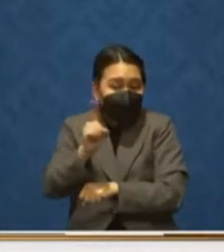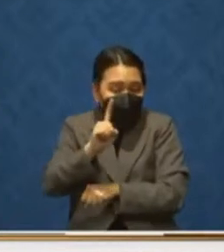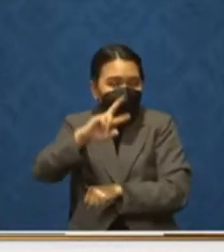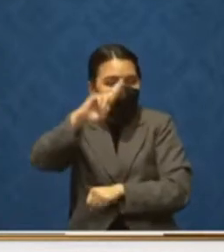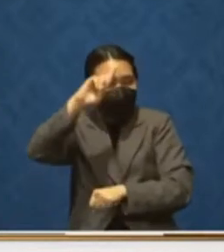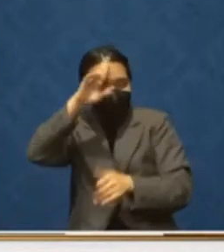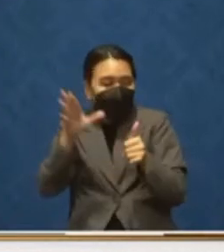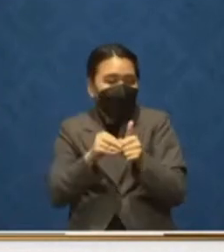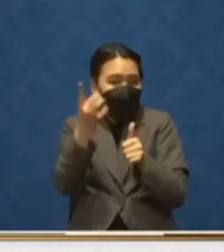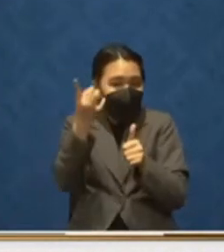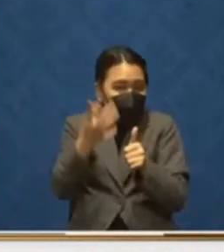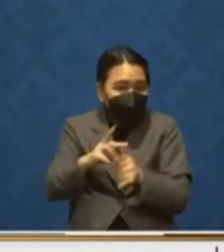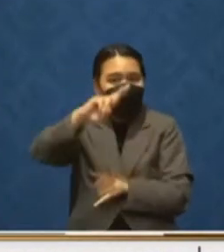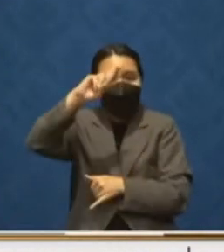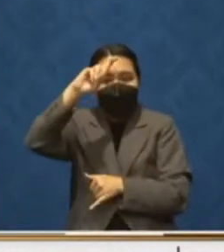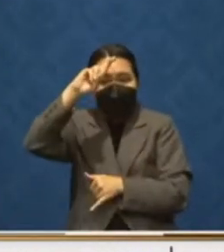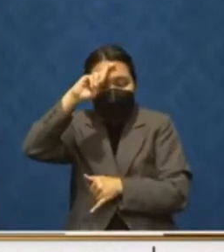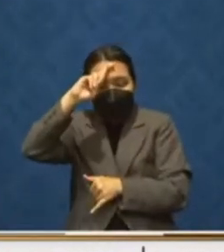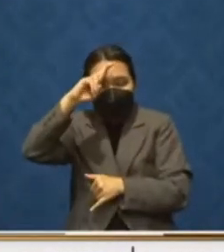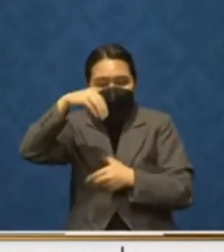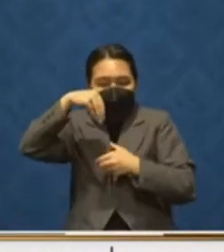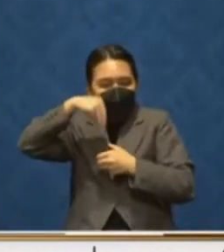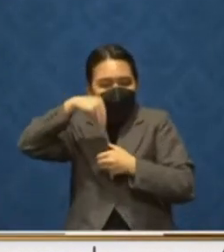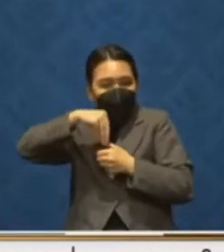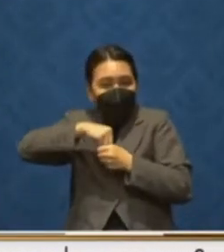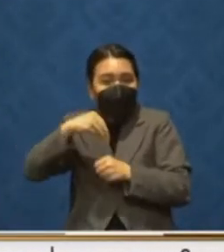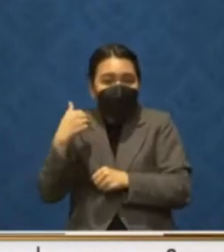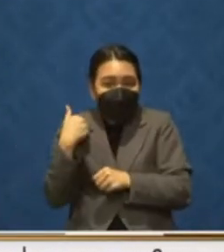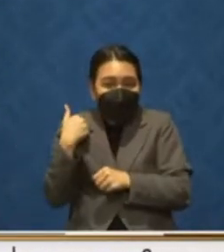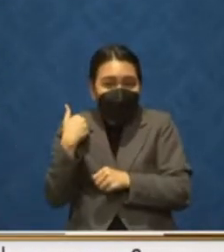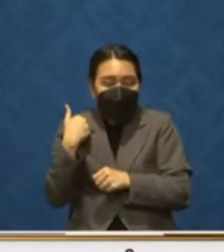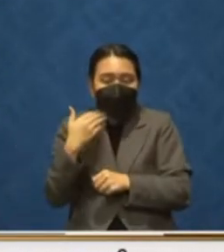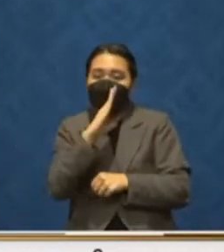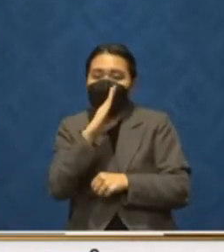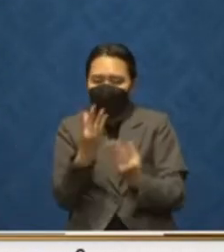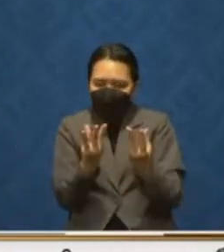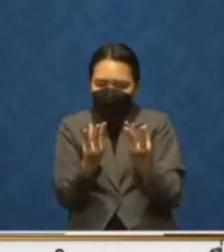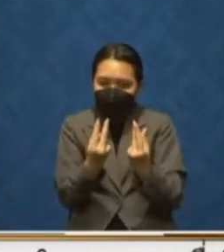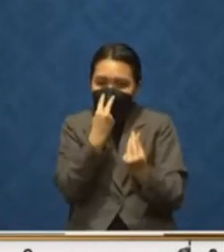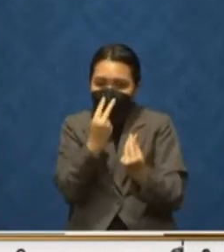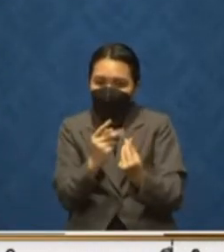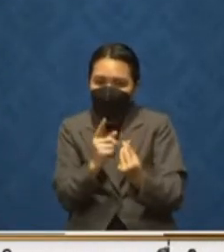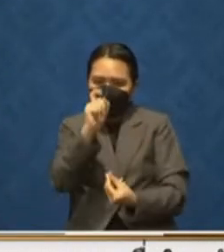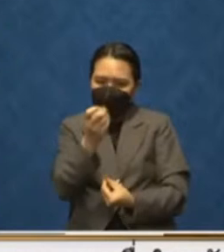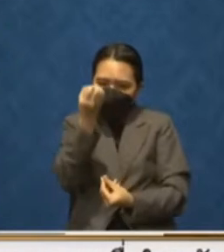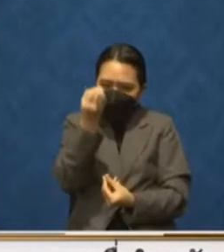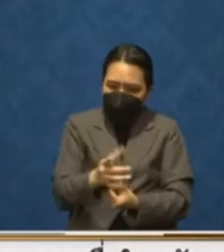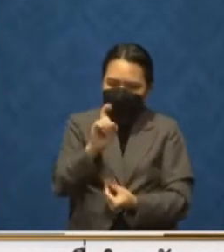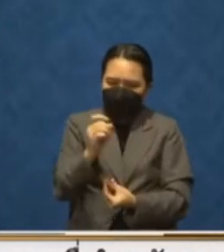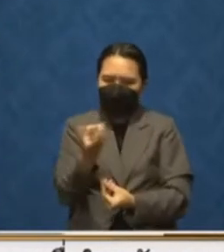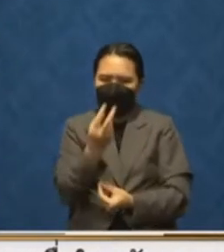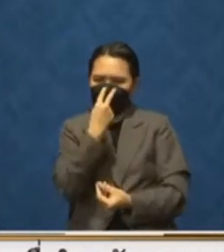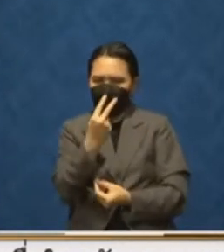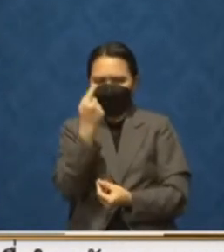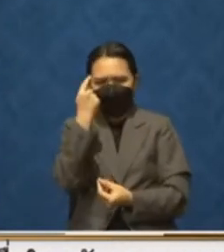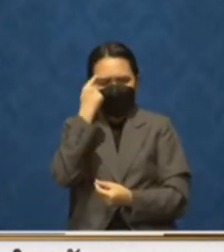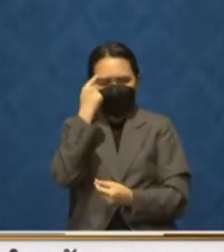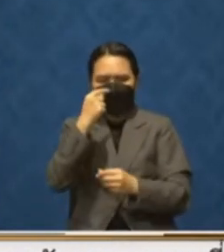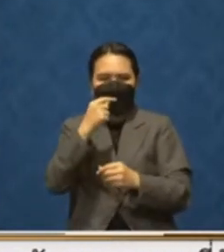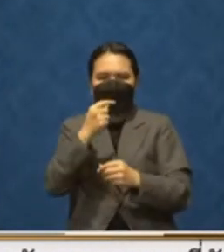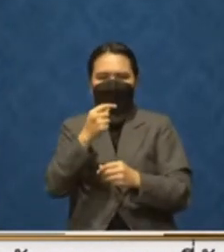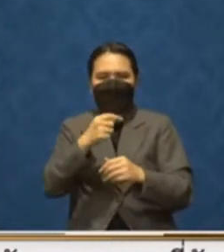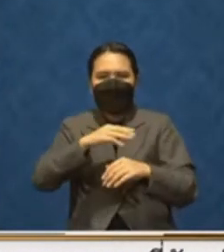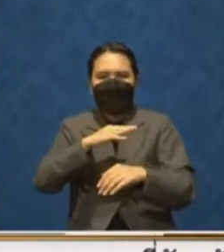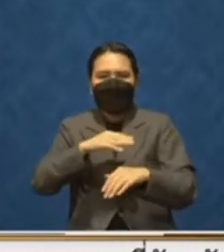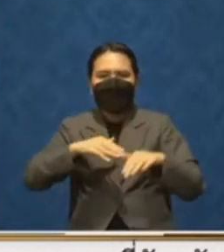ระดับไหนไม่ต้องเรียนตัวหรือเปล่าเลยค่ะลองเนี่ยผมว่าเนี่ยคือถ้าอ่านตัวเลขแต่มั่นใจน้อยนี่มันหมูเกินไปบ้างผมว่าแต่มัน